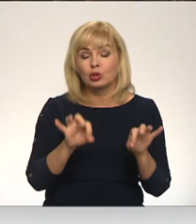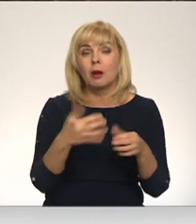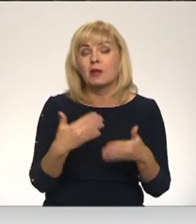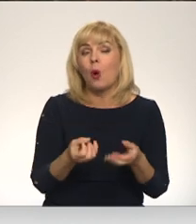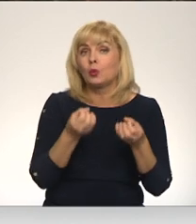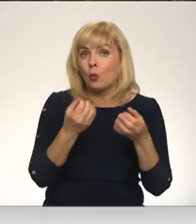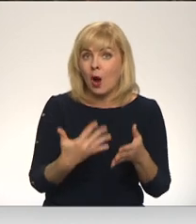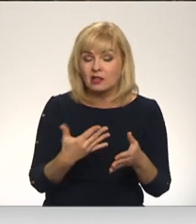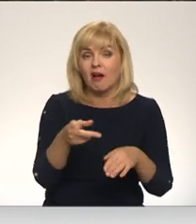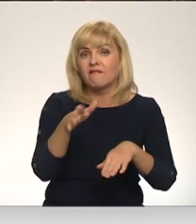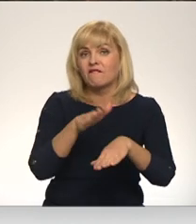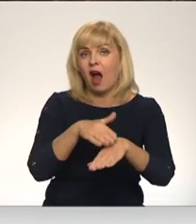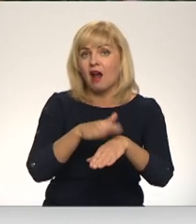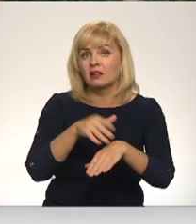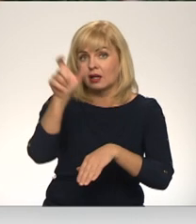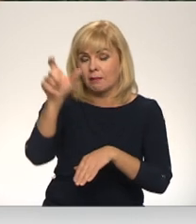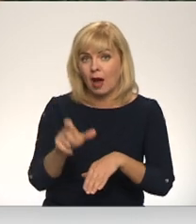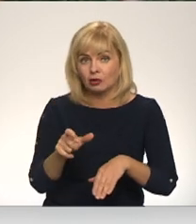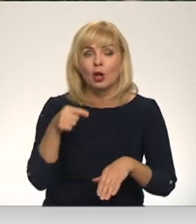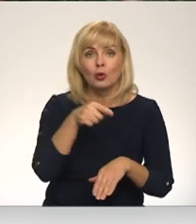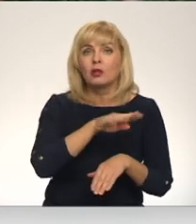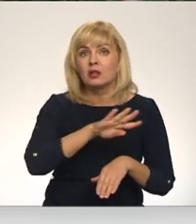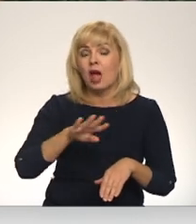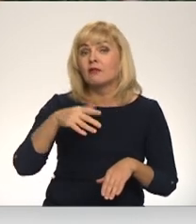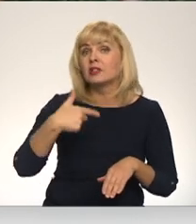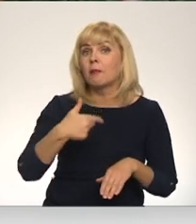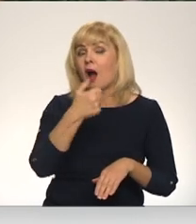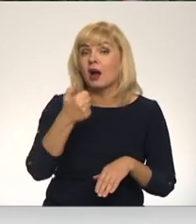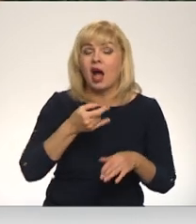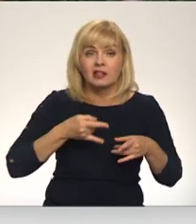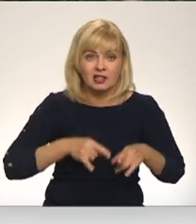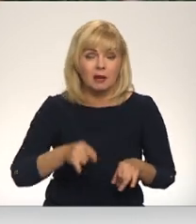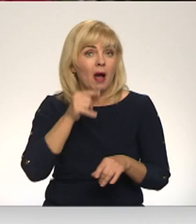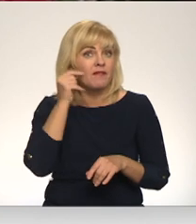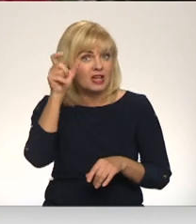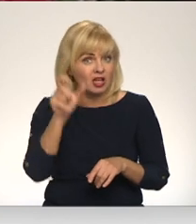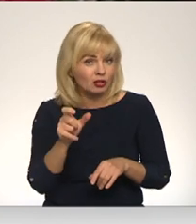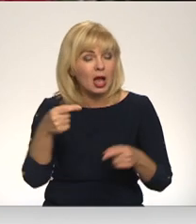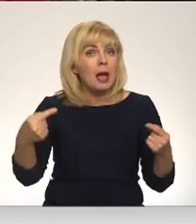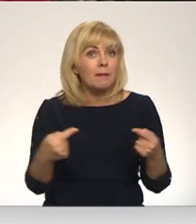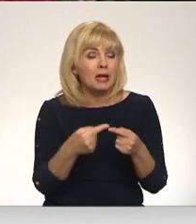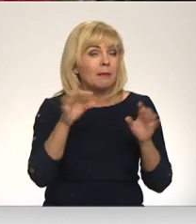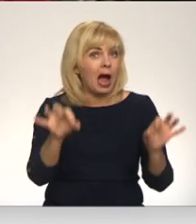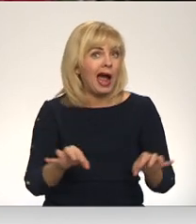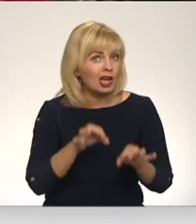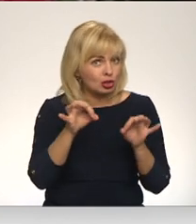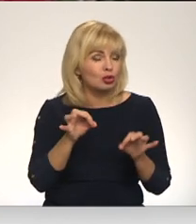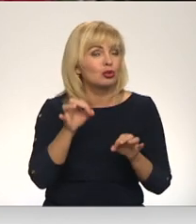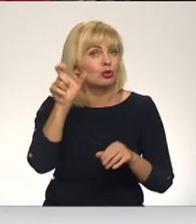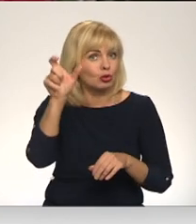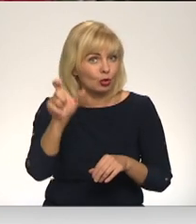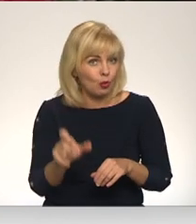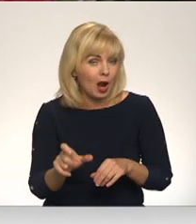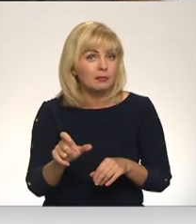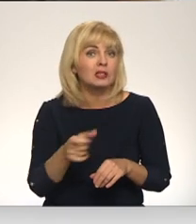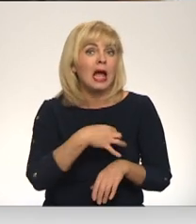noskaidrota iespējamā vainīgā persona. 1970. Gadā dzimis vīrietis, kuram ir piemērots aizdomās turamā status.